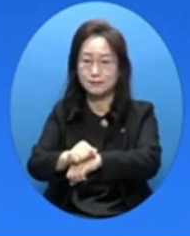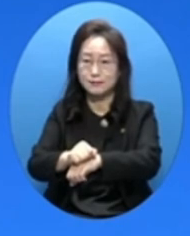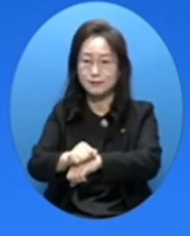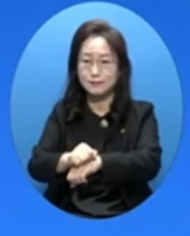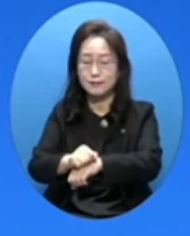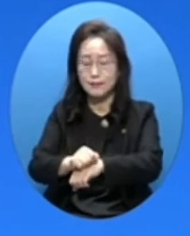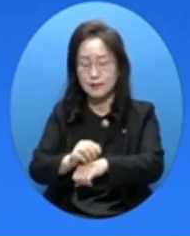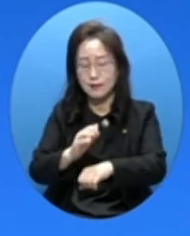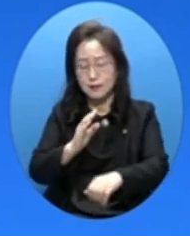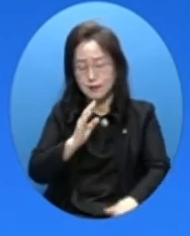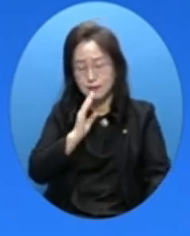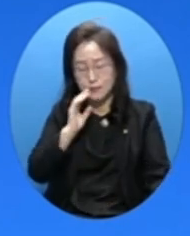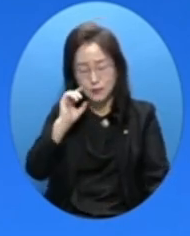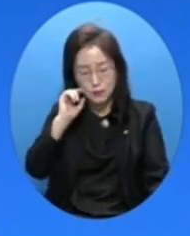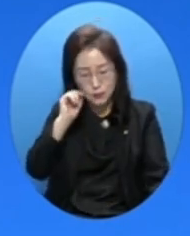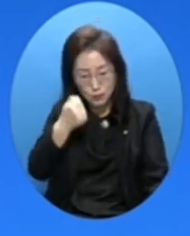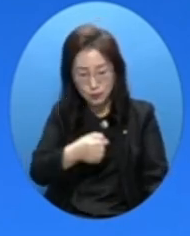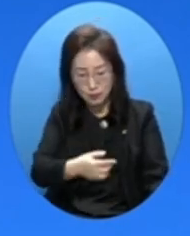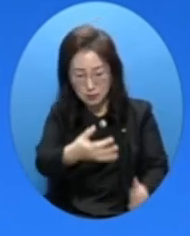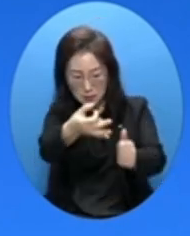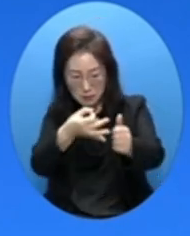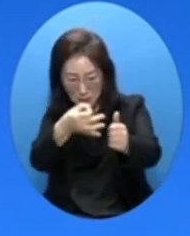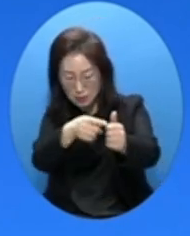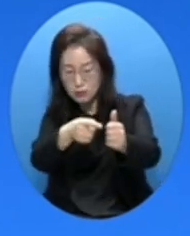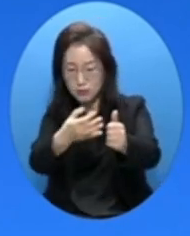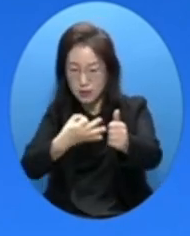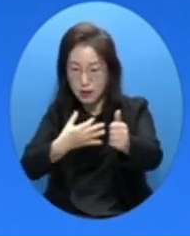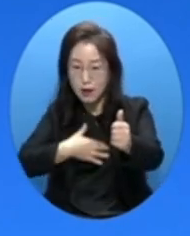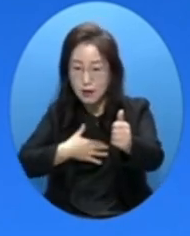이 어려움을 아시고